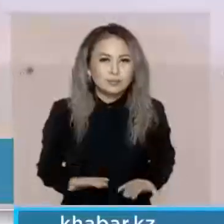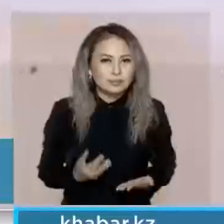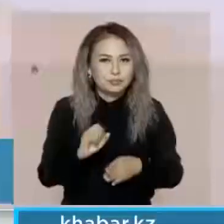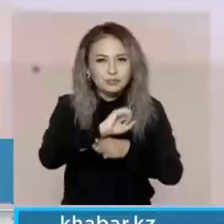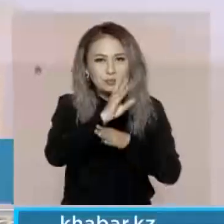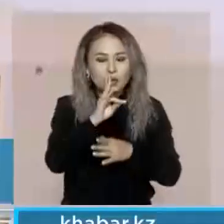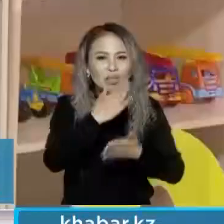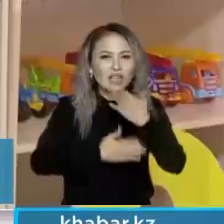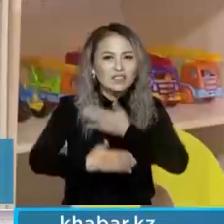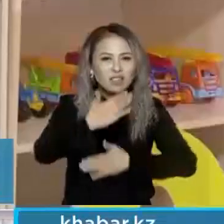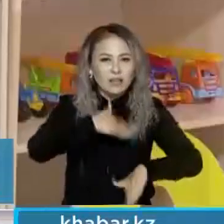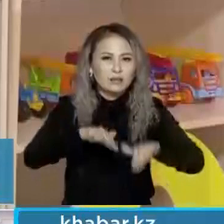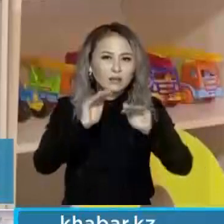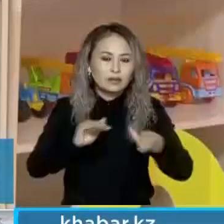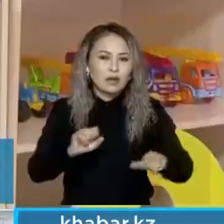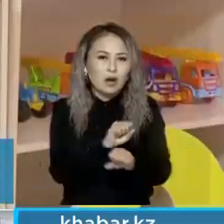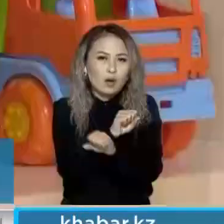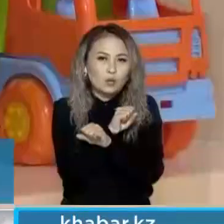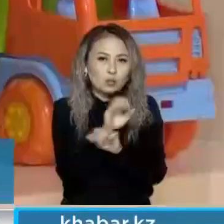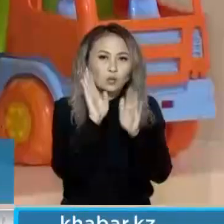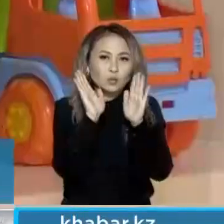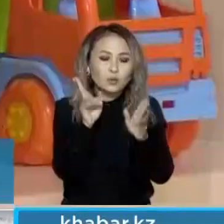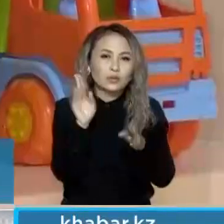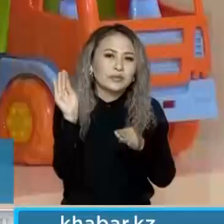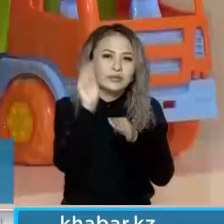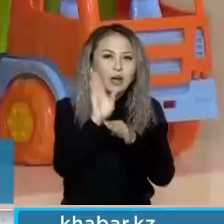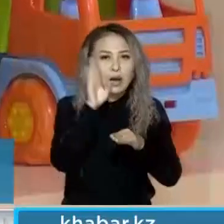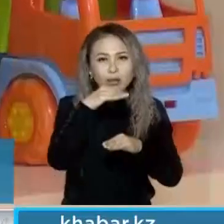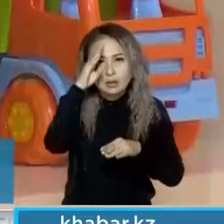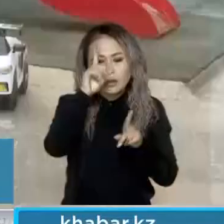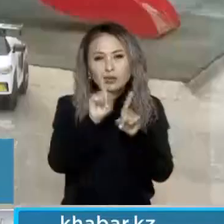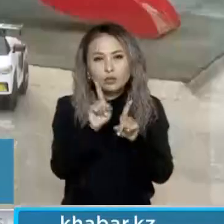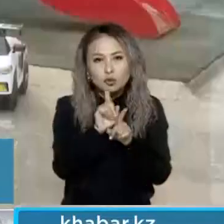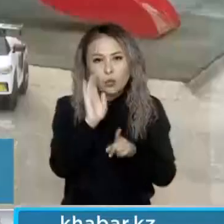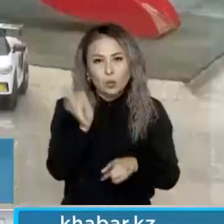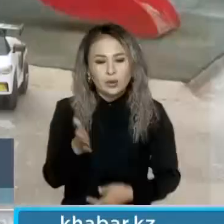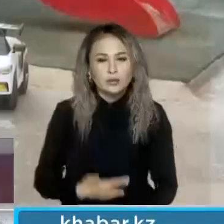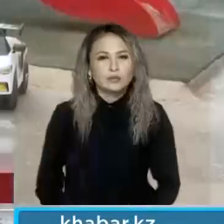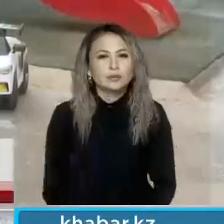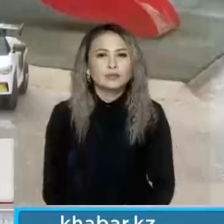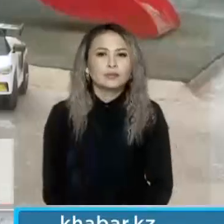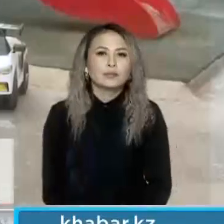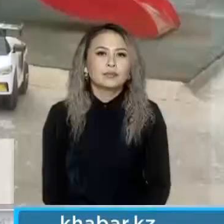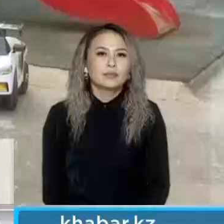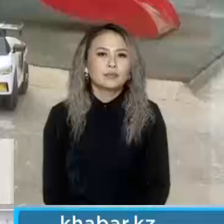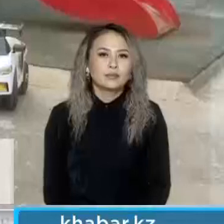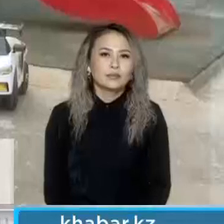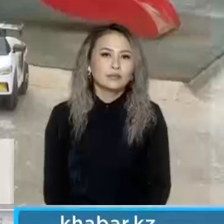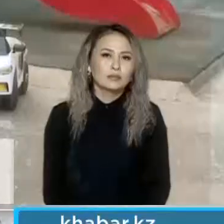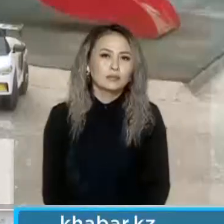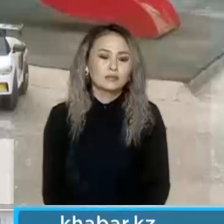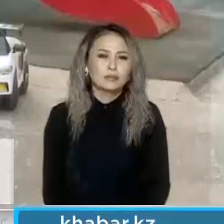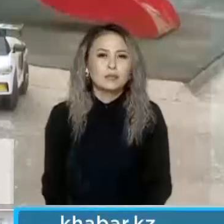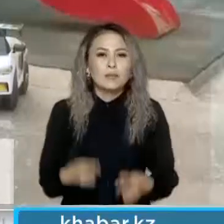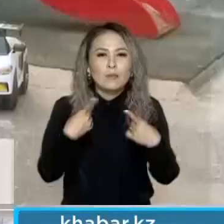мұнда мүмкіндігі шектеулі балалар тынығады. Олармен бірге ата-аналары да болады. Енді бұл жерде әртүрлі мамандар